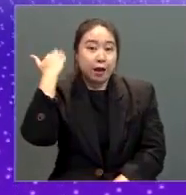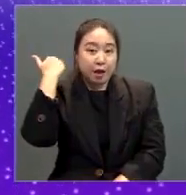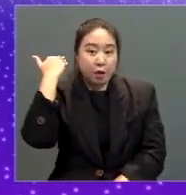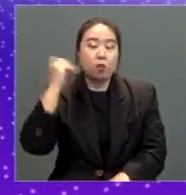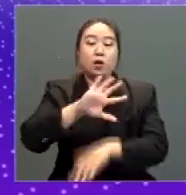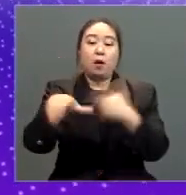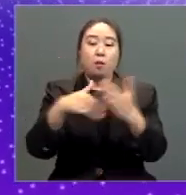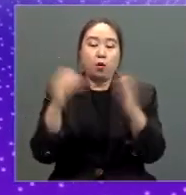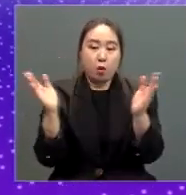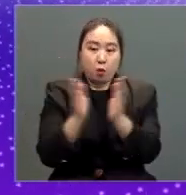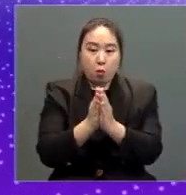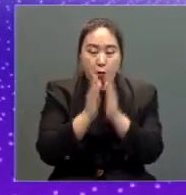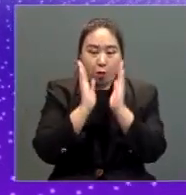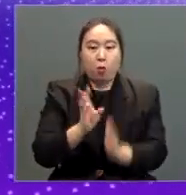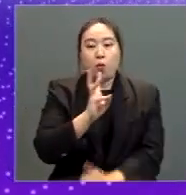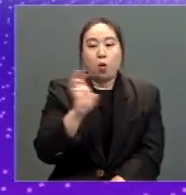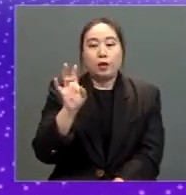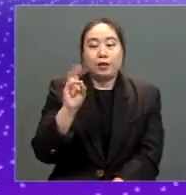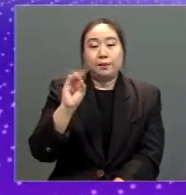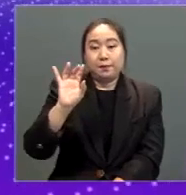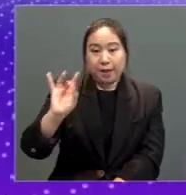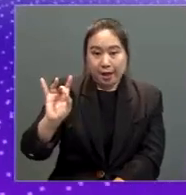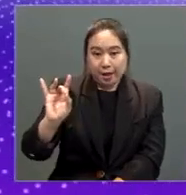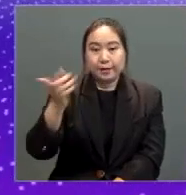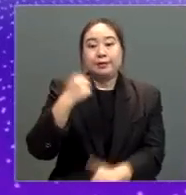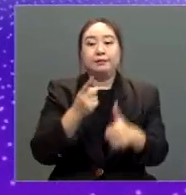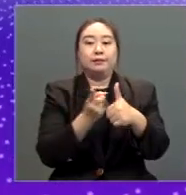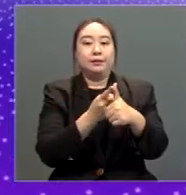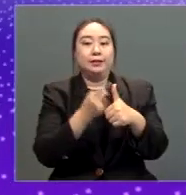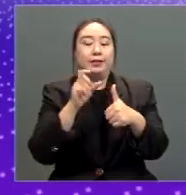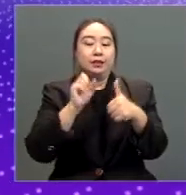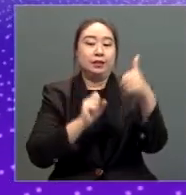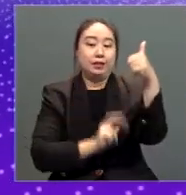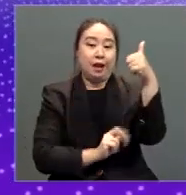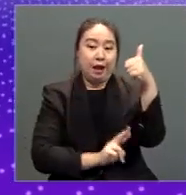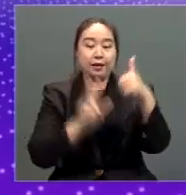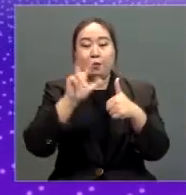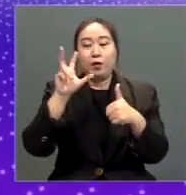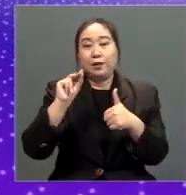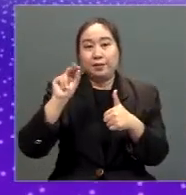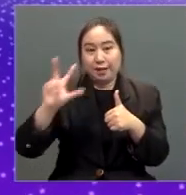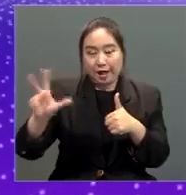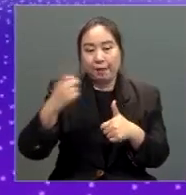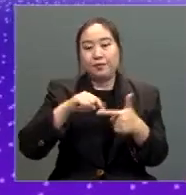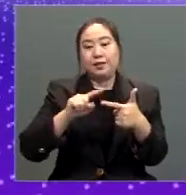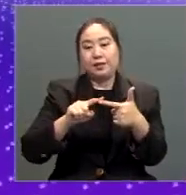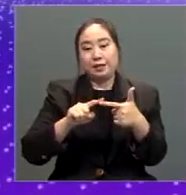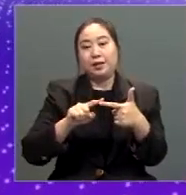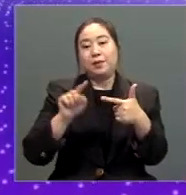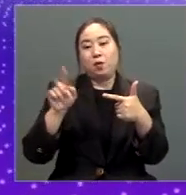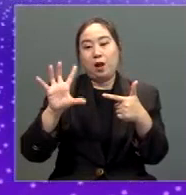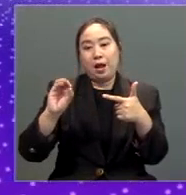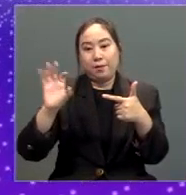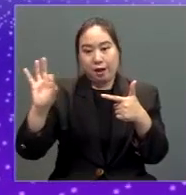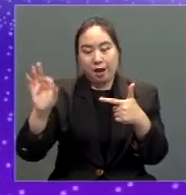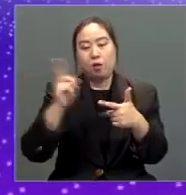ารวมแล้ว678คนที่ด่านสุไหงโกลก333คนด่านเบตง59ค